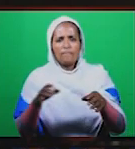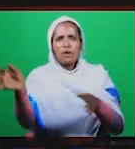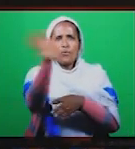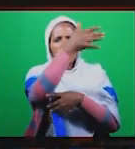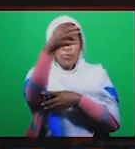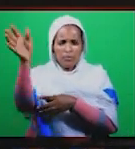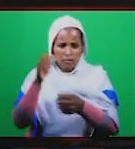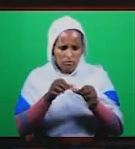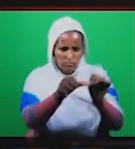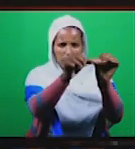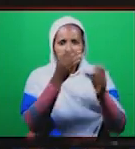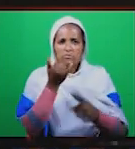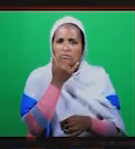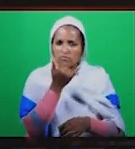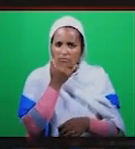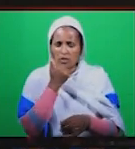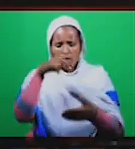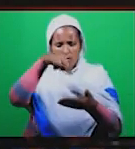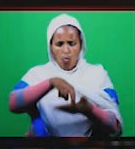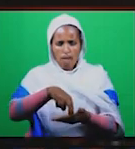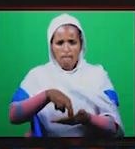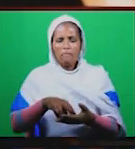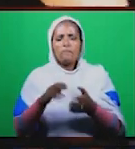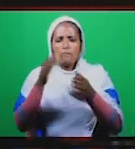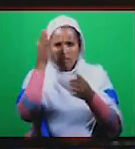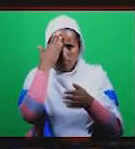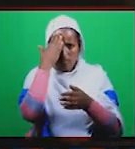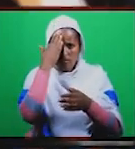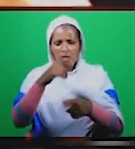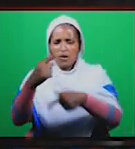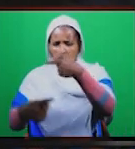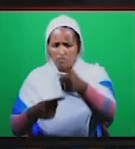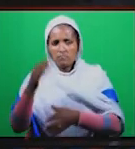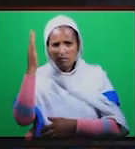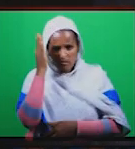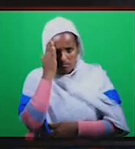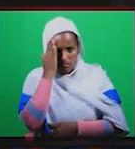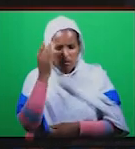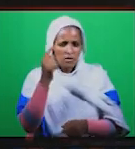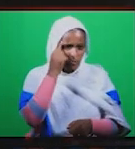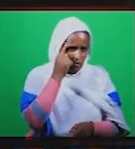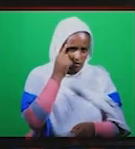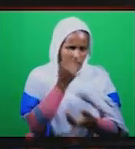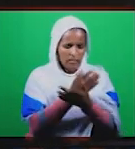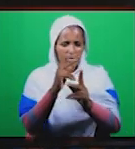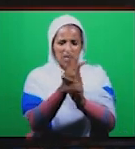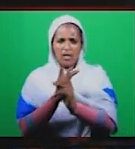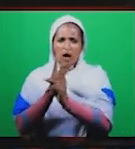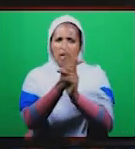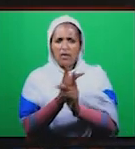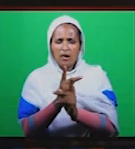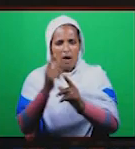ለፍርድ እንዲቀርቡ የበኩላችሁን ጥረት ማድረግ ነው። በሚገፋው ንፋስ አትገፉ። የምትቆሙበትን